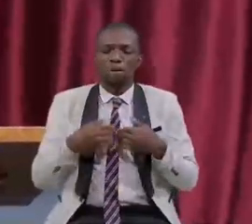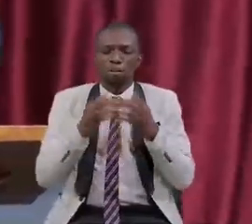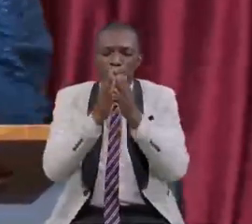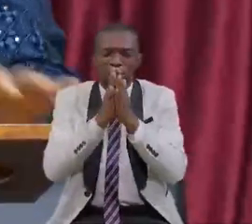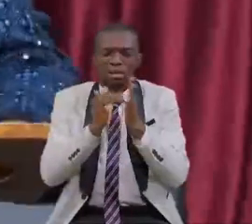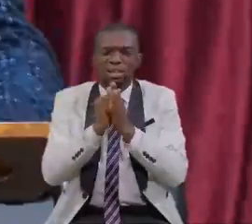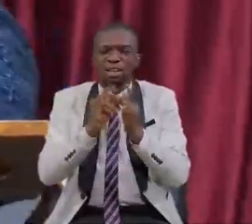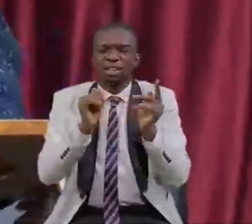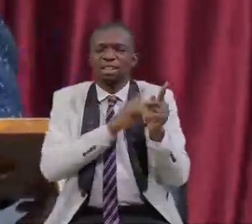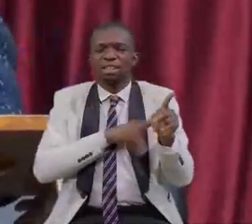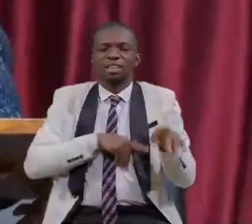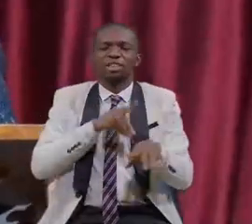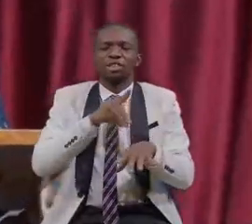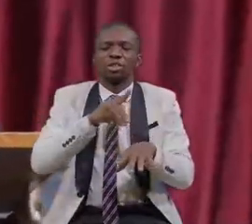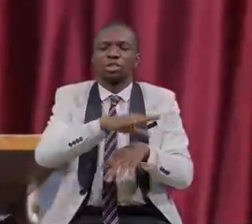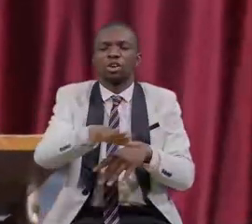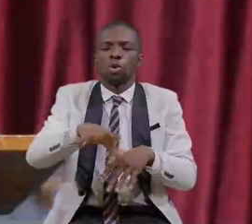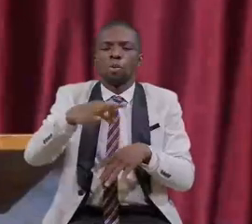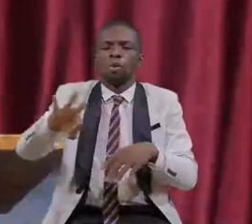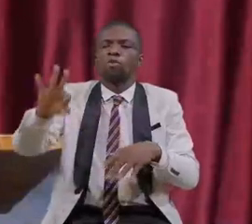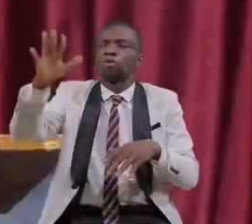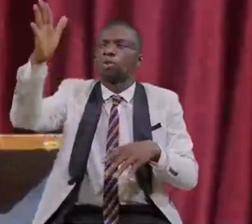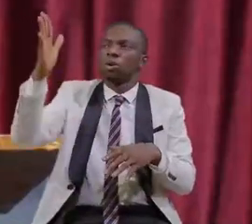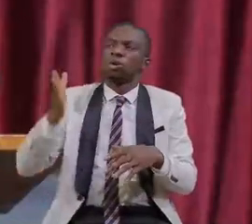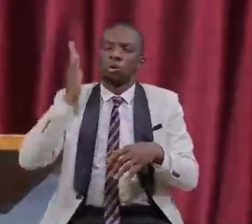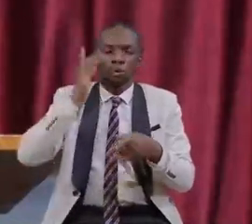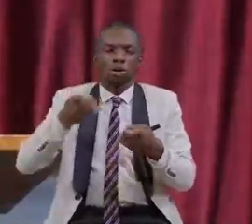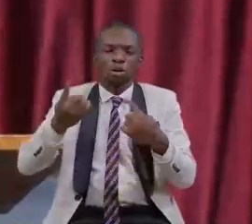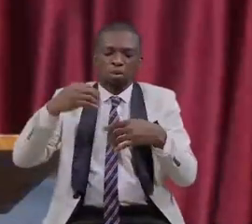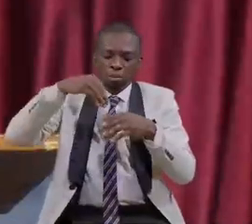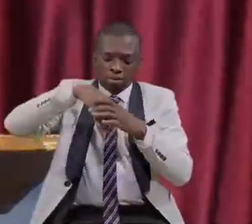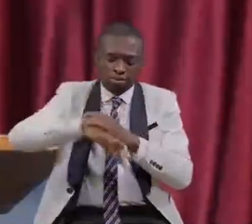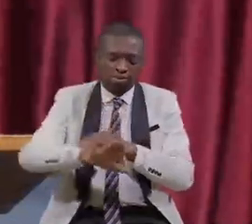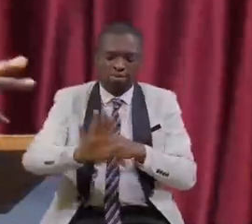Le royaume de Dieu va venir en vous. Lorsque le royaume vient,